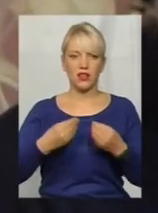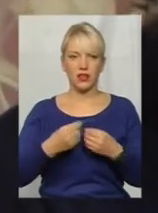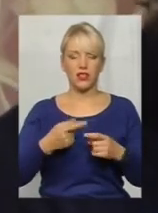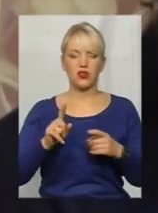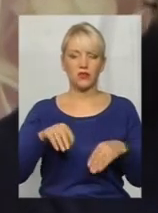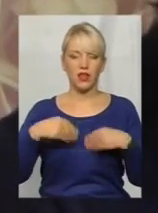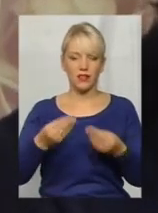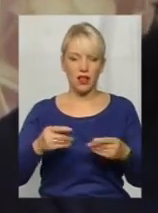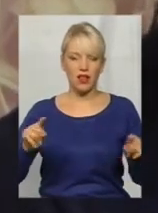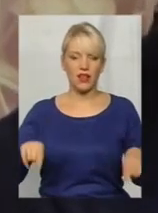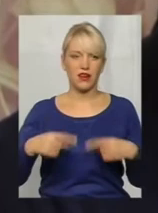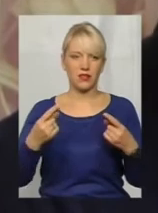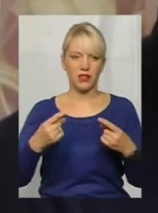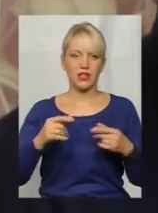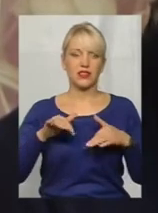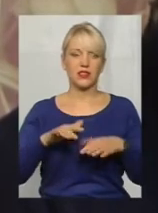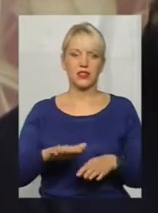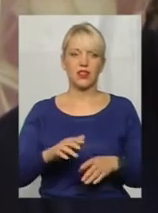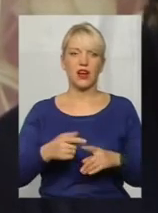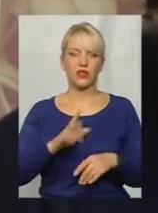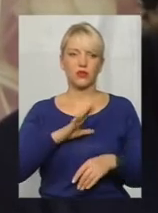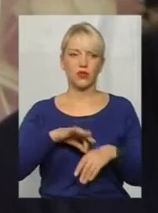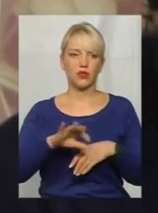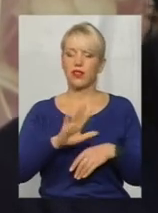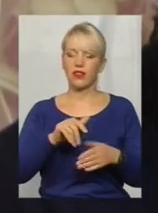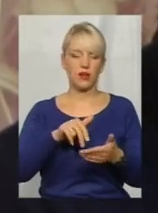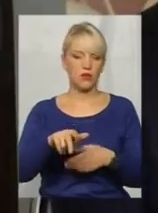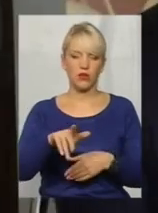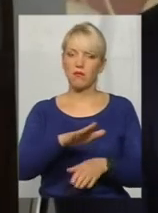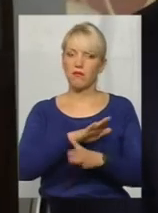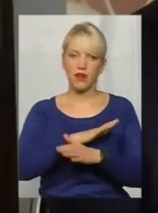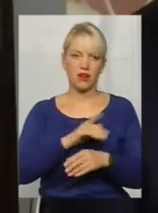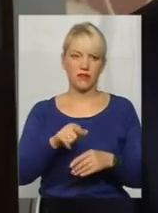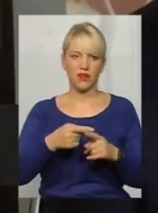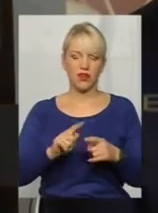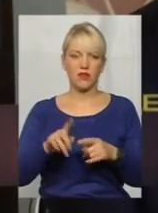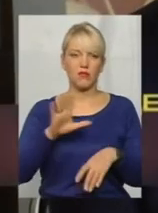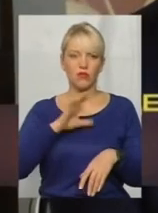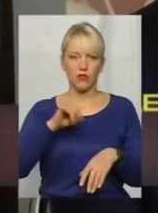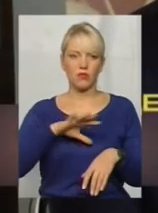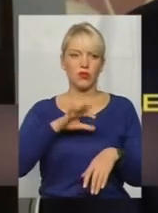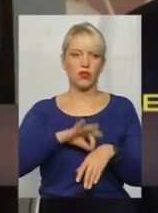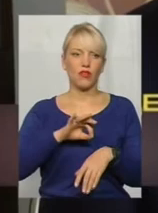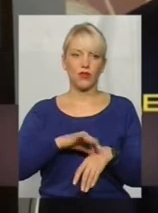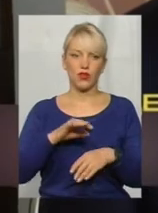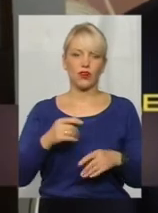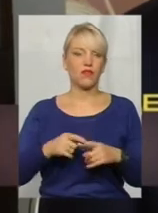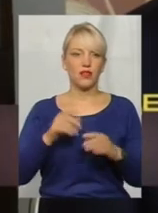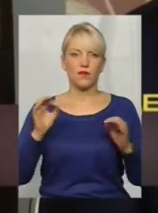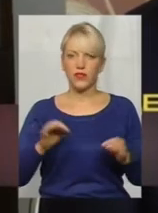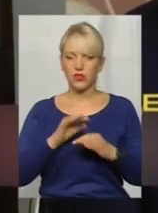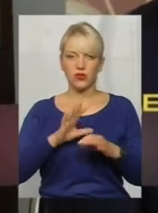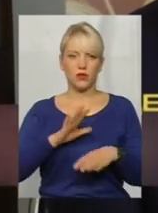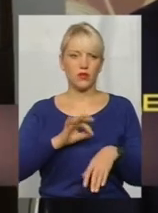заходи, натикалися на жорстокі. Не підходьте до нього, він мертвий, каже та врачиха. Він вас, напевно, чимось хворів. Яка нічим, він в мене не